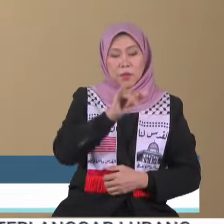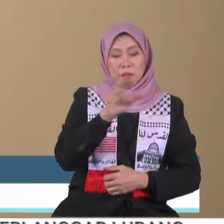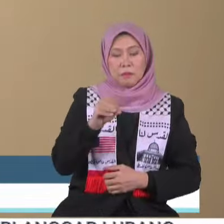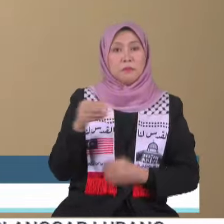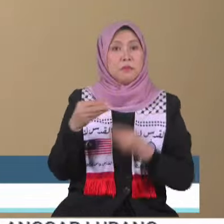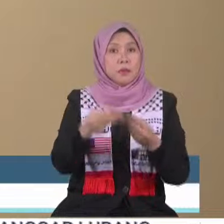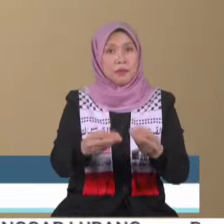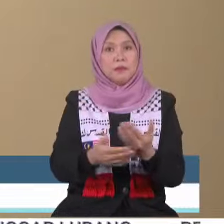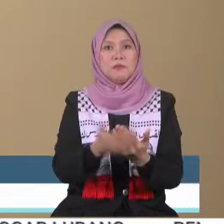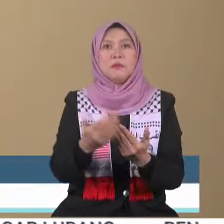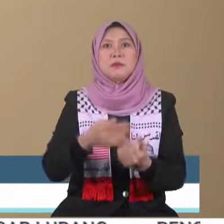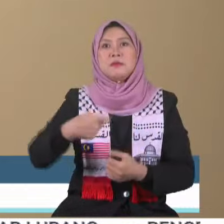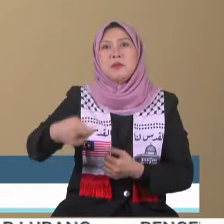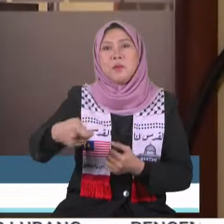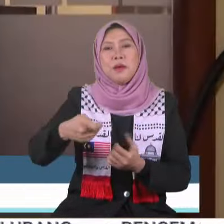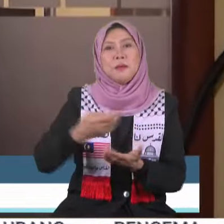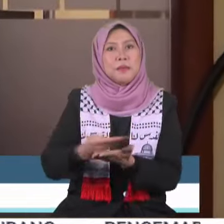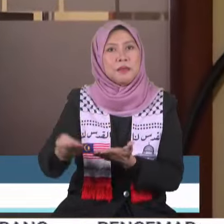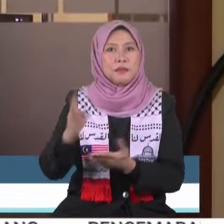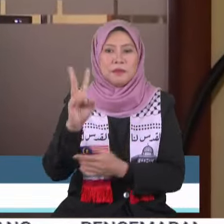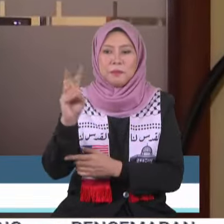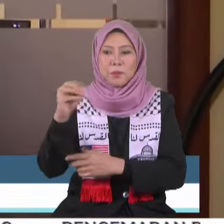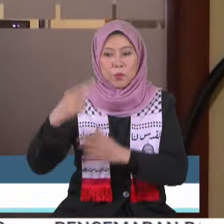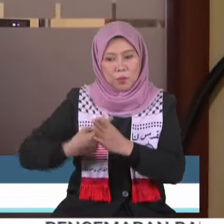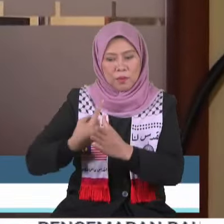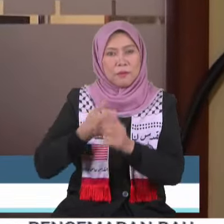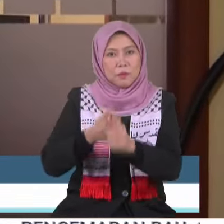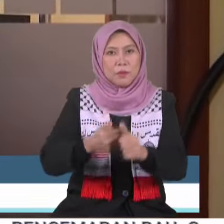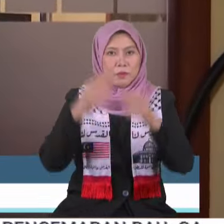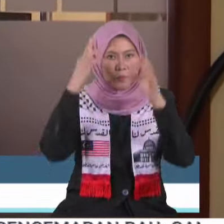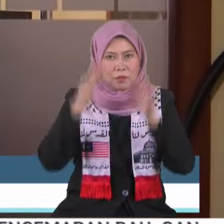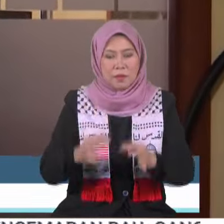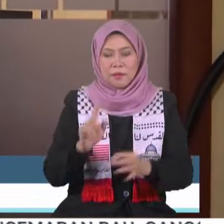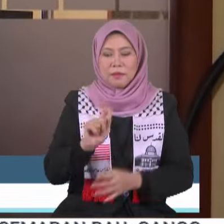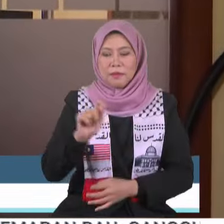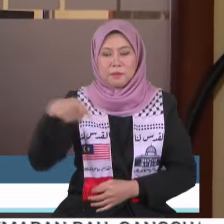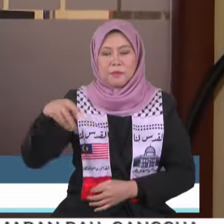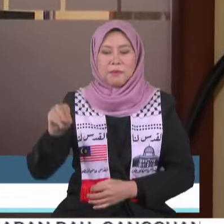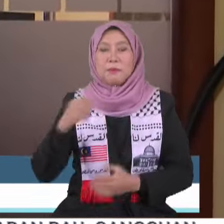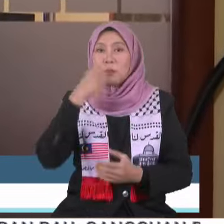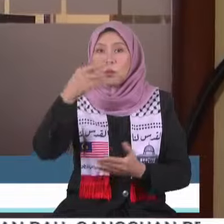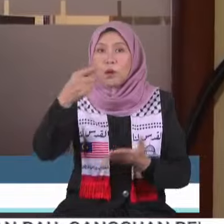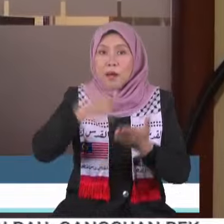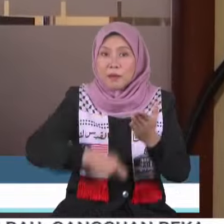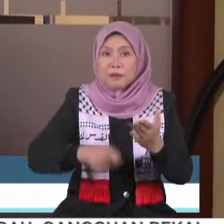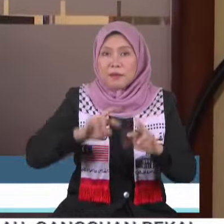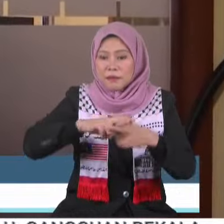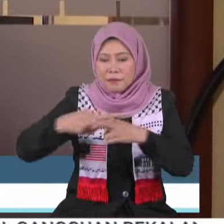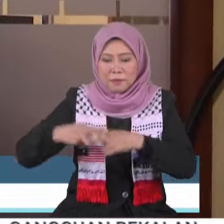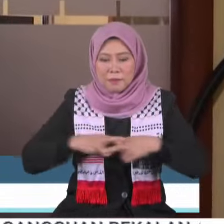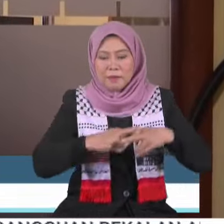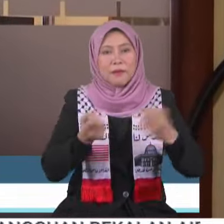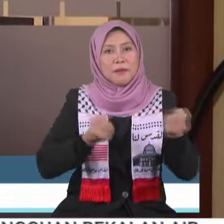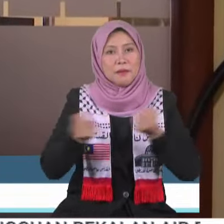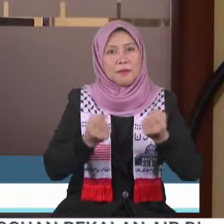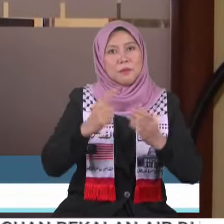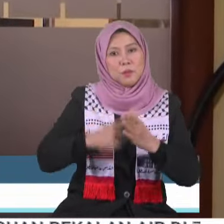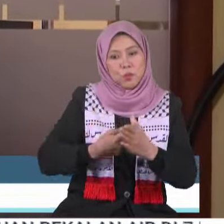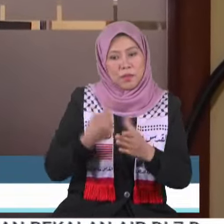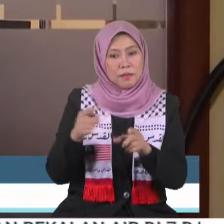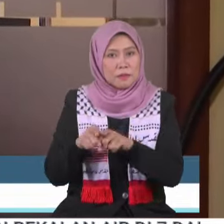diberi kemudahan sewa beli selama 60 bulan. Berdasarkan keputusan TTPM, sebut harga pembaikan kenderaan tersebut dibuat pada bulan